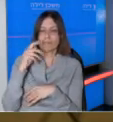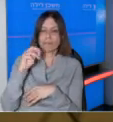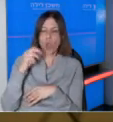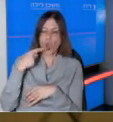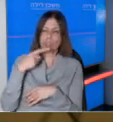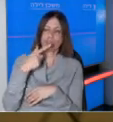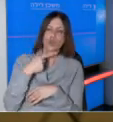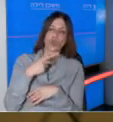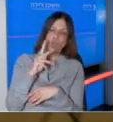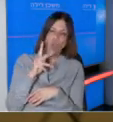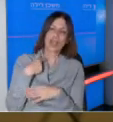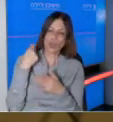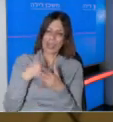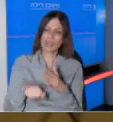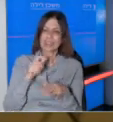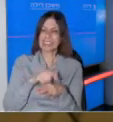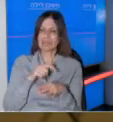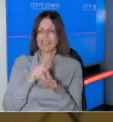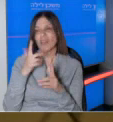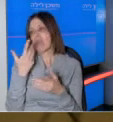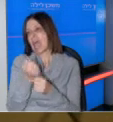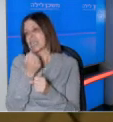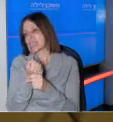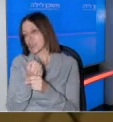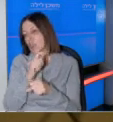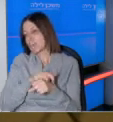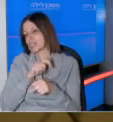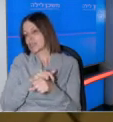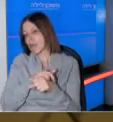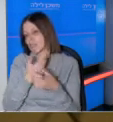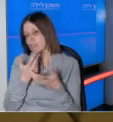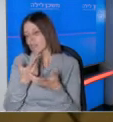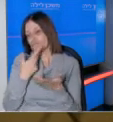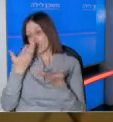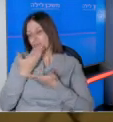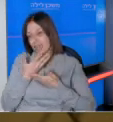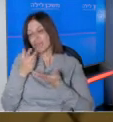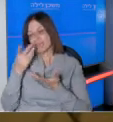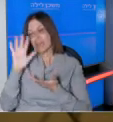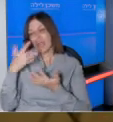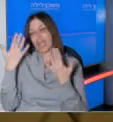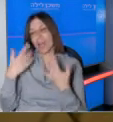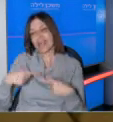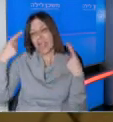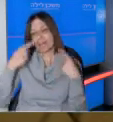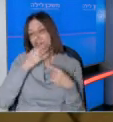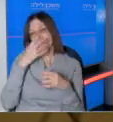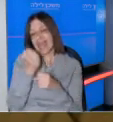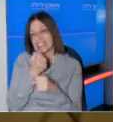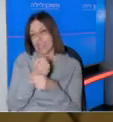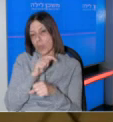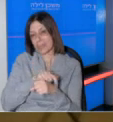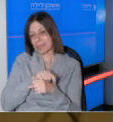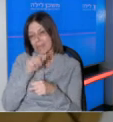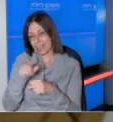בנקודה הזאת, קנינו זמן, אבל מה עשינו בזמן שקנינו? זאת אומרת, גם אם קנינו, זה עניין של כמה ימים, ושאלה מה עשינו בזמן הזה.